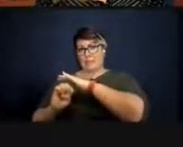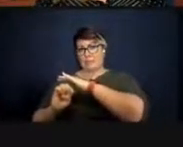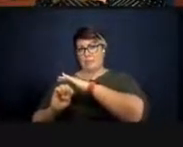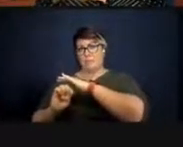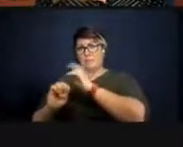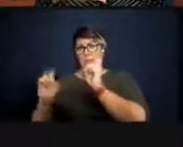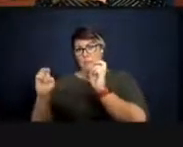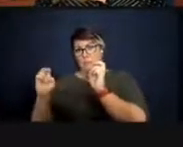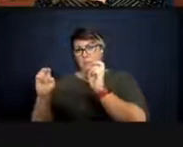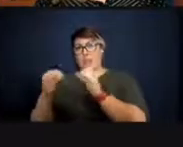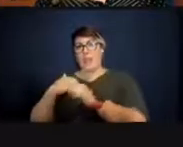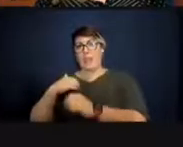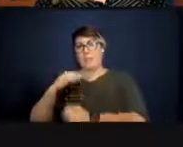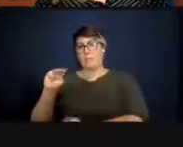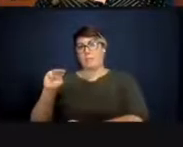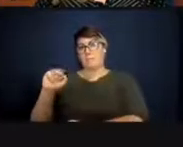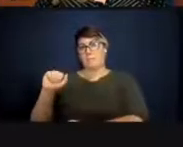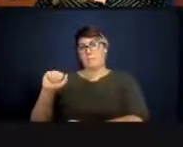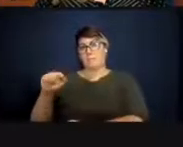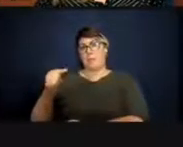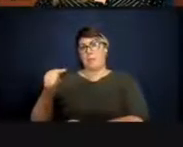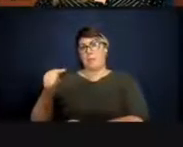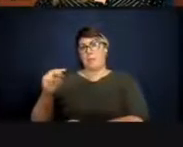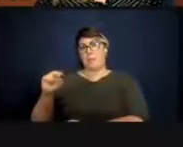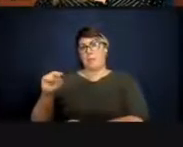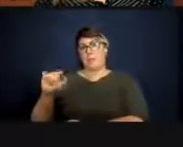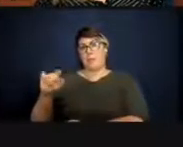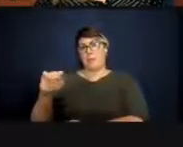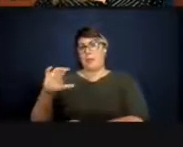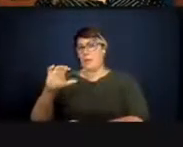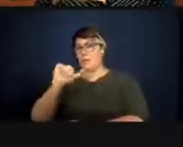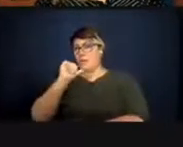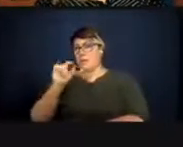nimekuwa na wasiwasi kuhusiana